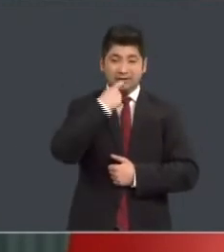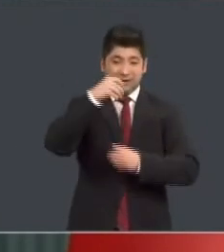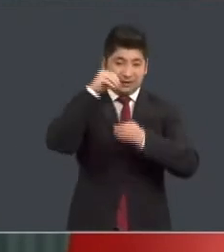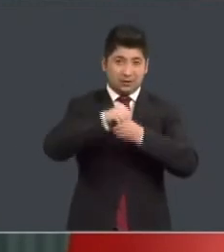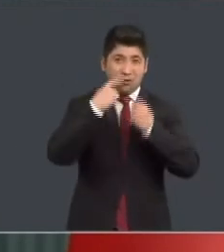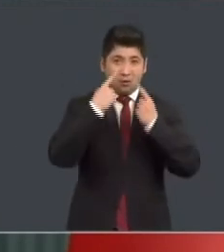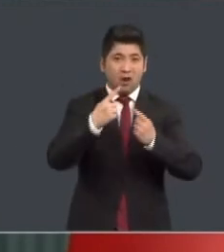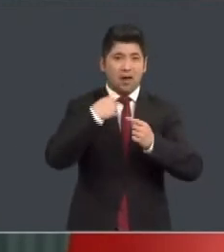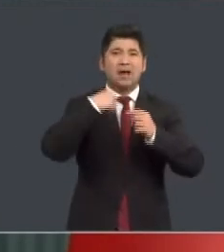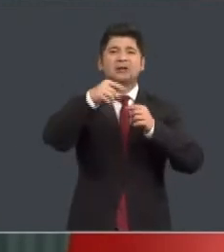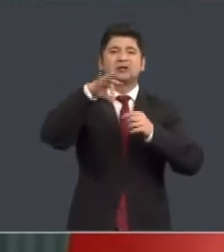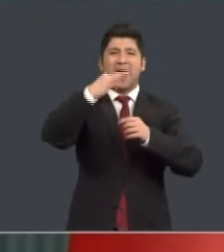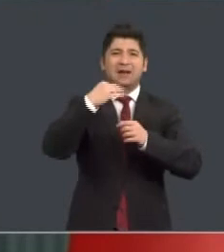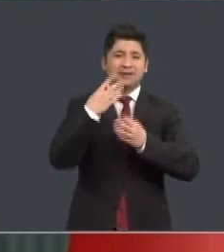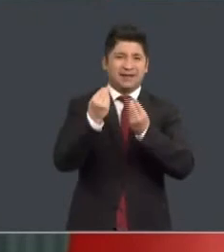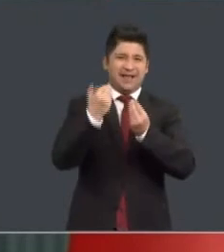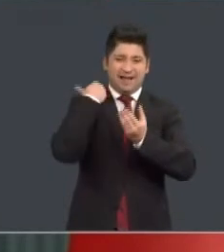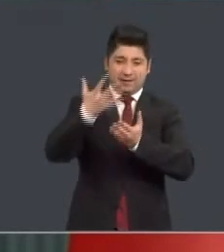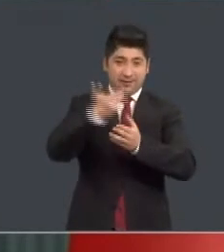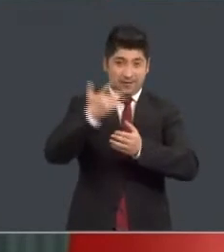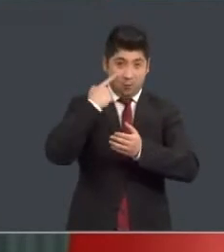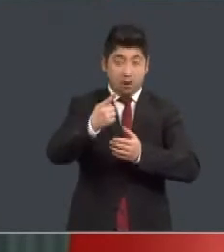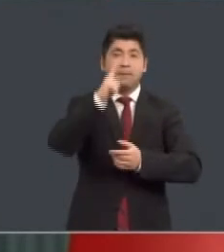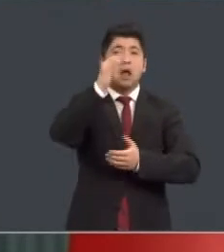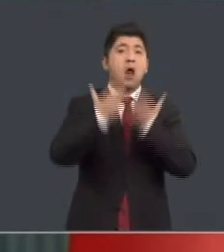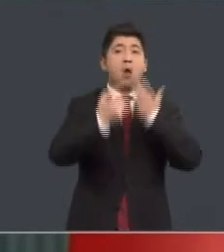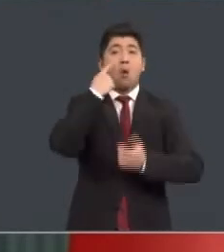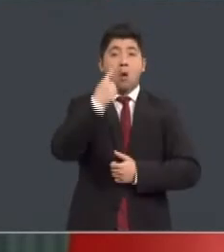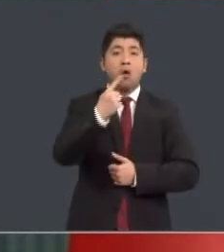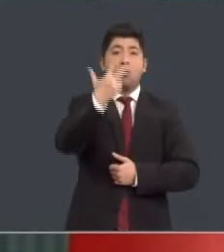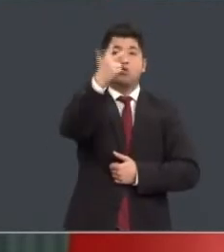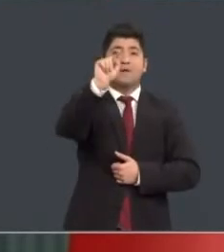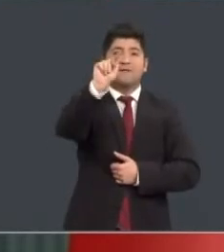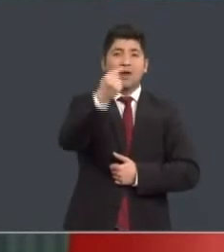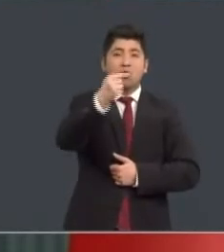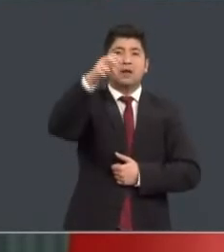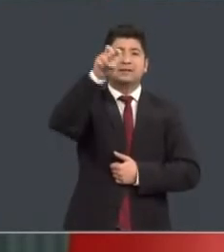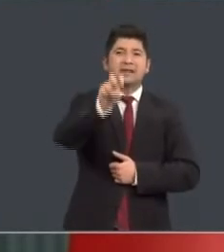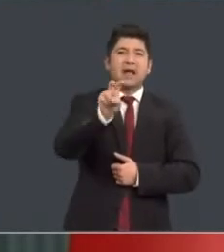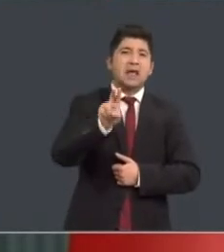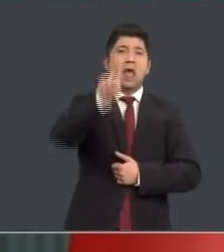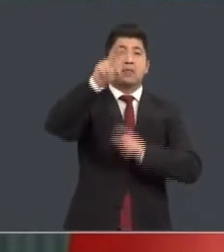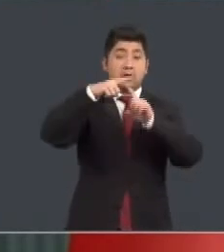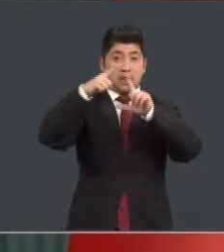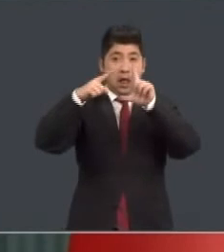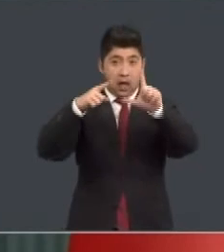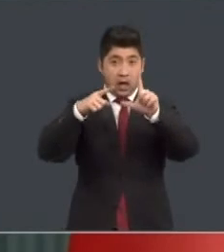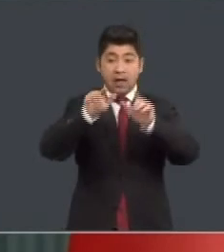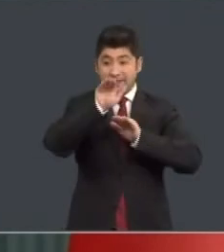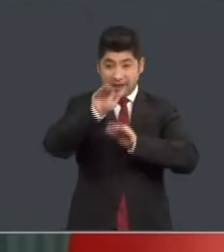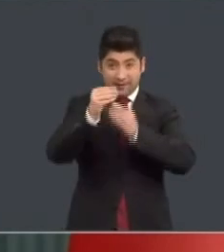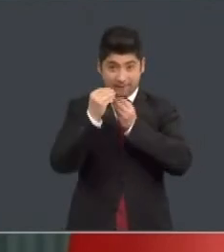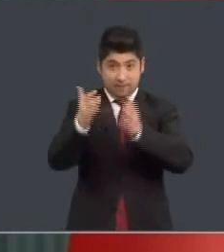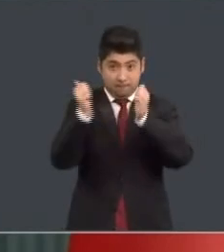için yaş çay alım fiyatı kilo başına 13,80 7 liraya